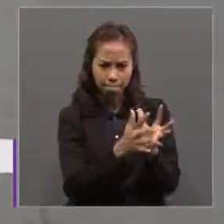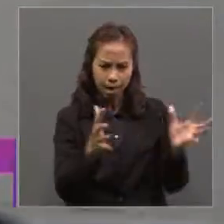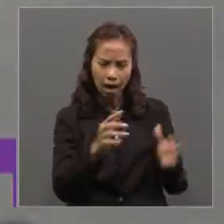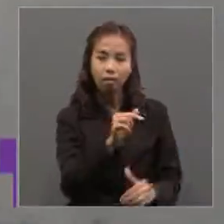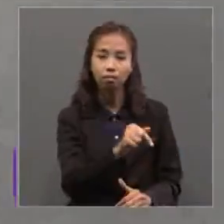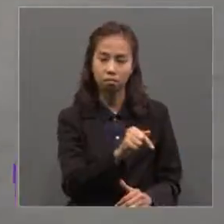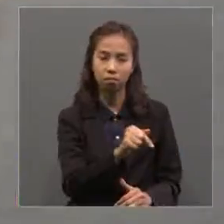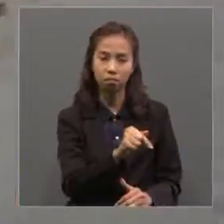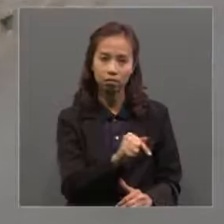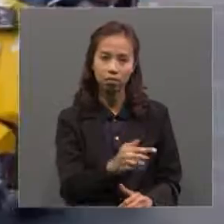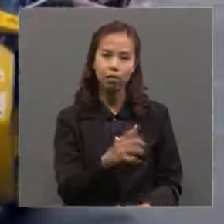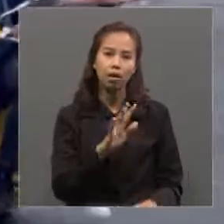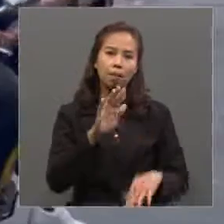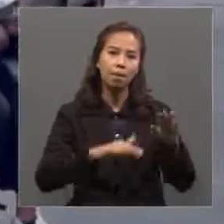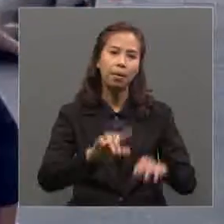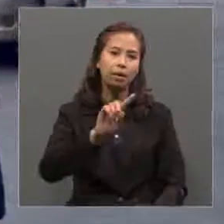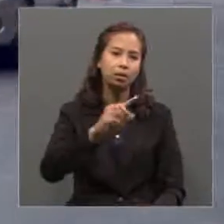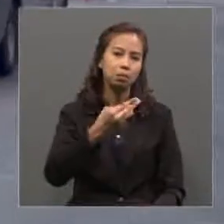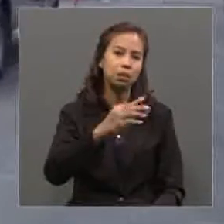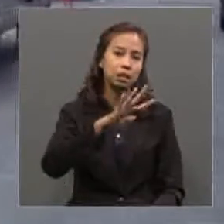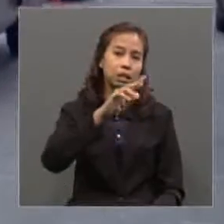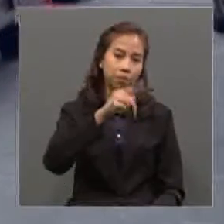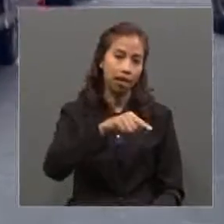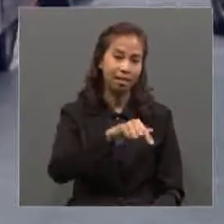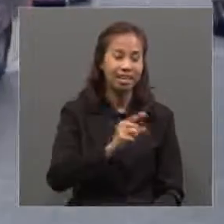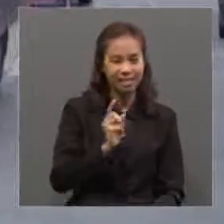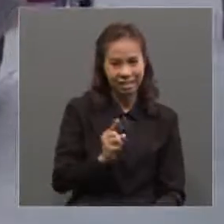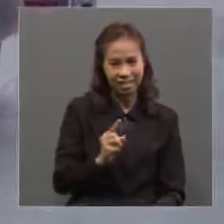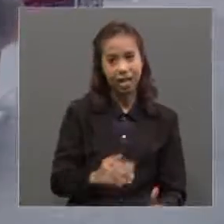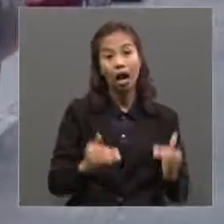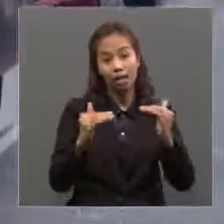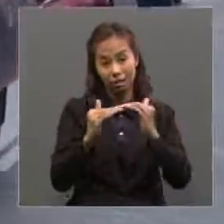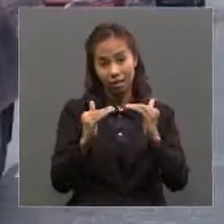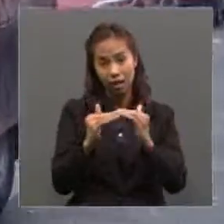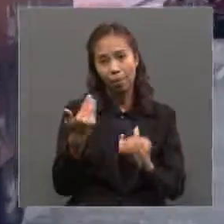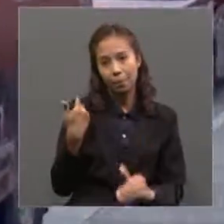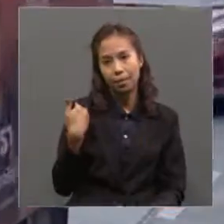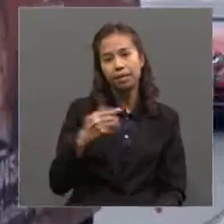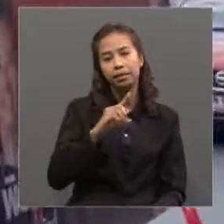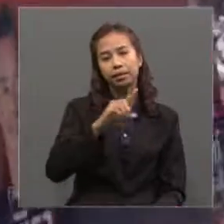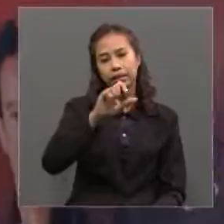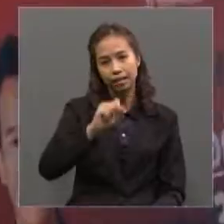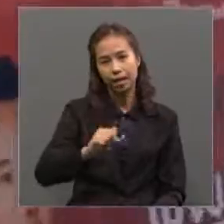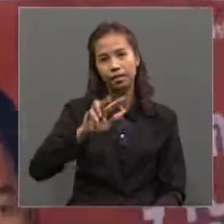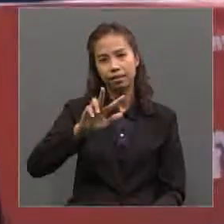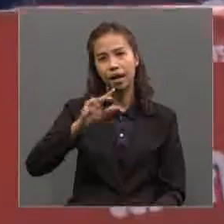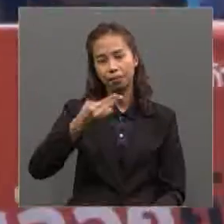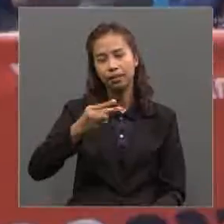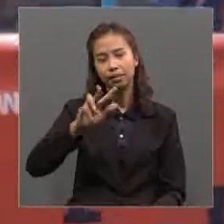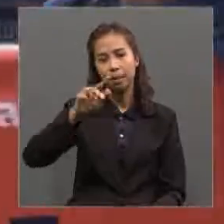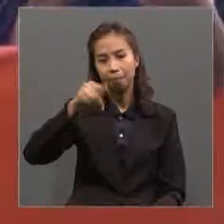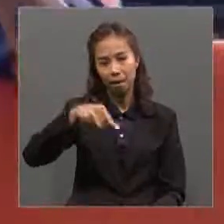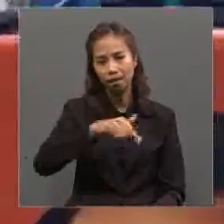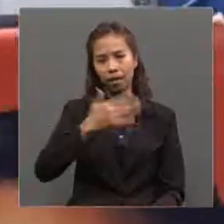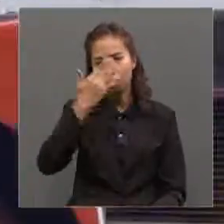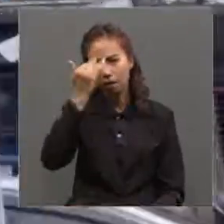อื่นๆคือมีมากกว่า 14,000 คนจากจำนวนผู้มีสิทธิ์เลือกตั้ง 133,000 คนเศษก็คือ